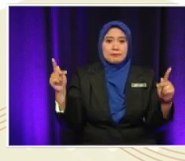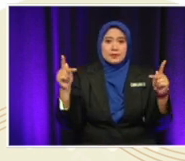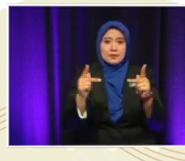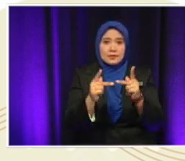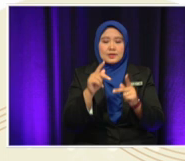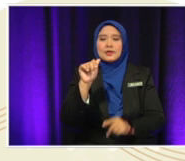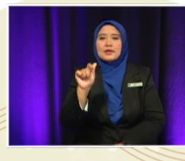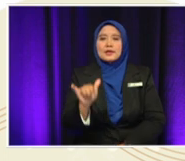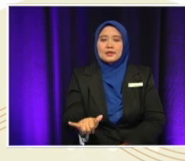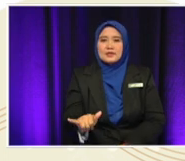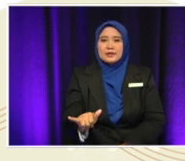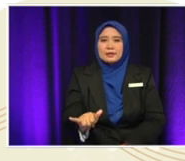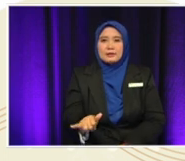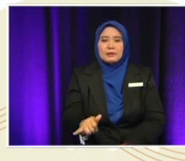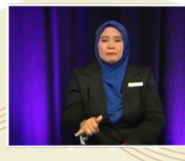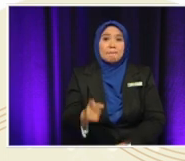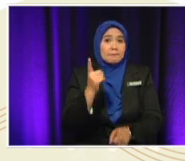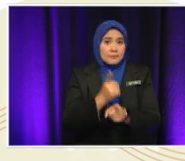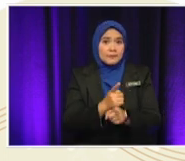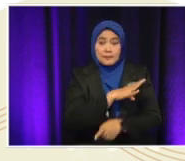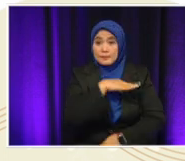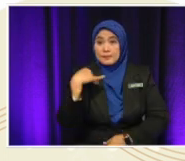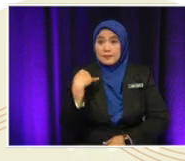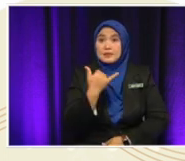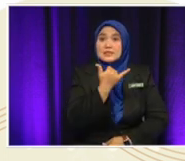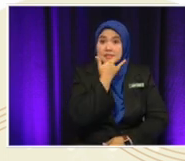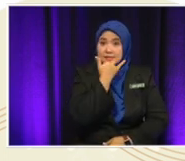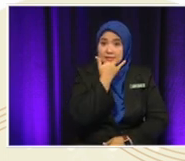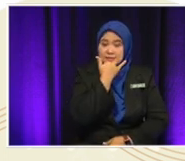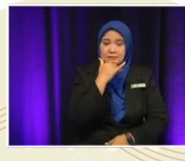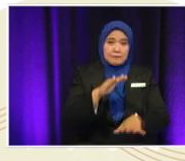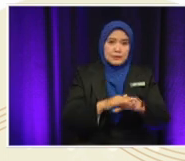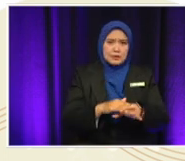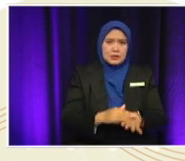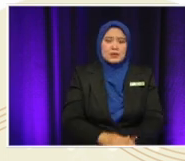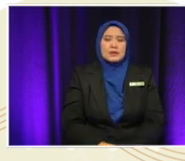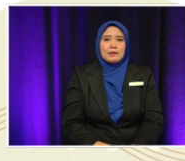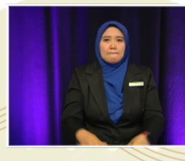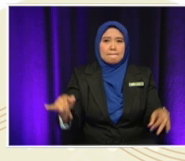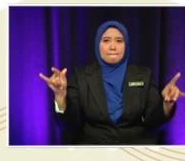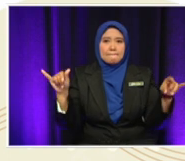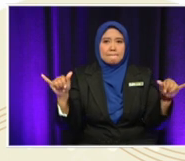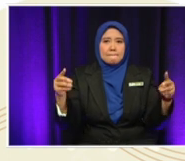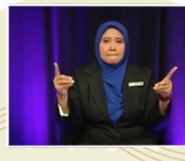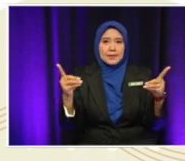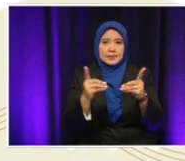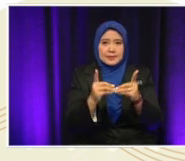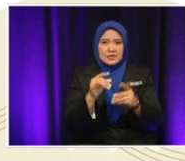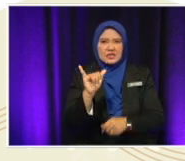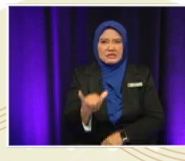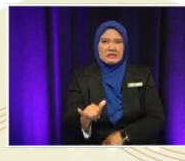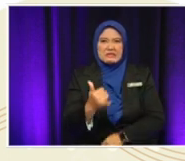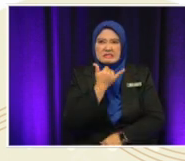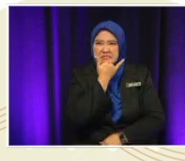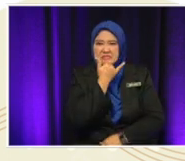yang tidak tepat dalam ruang jawaban jadi lihat aja satu itu adalah gambar bukan kawalan kepada sebuah Temple di SLR